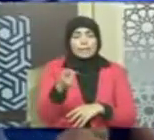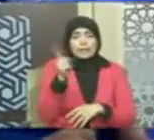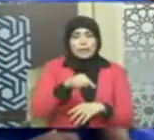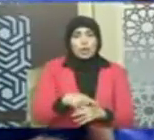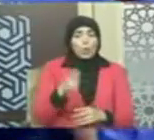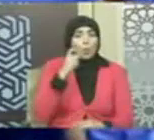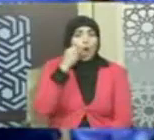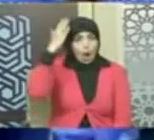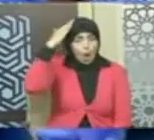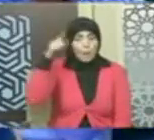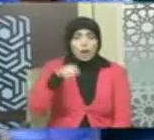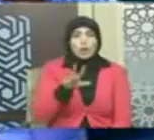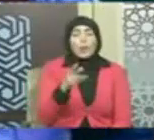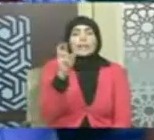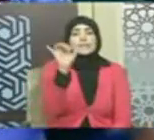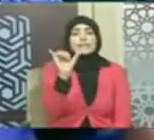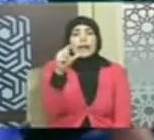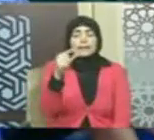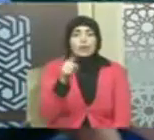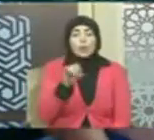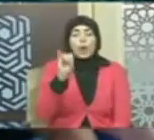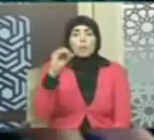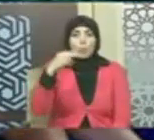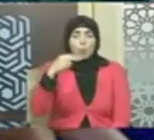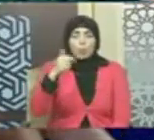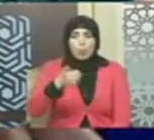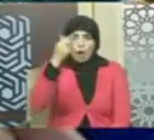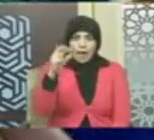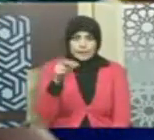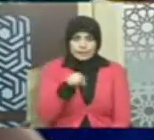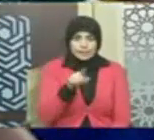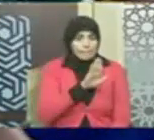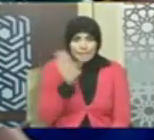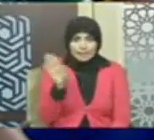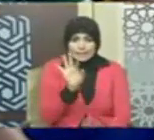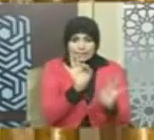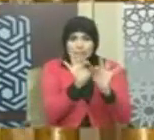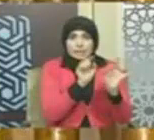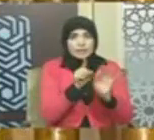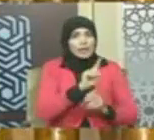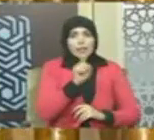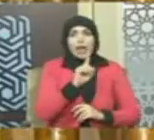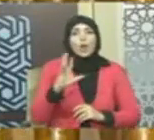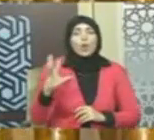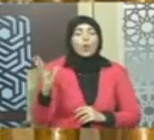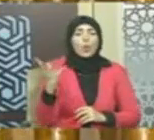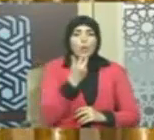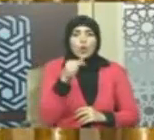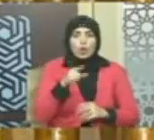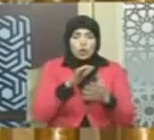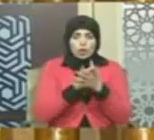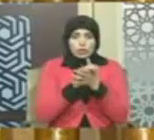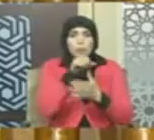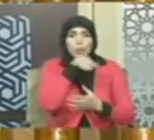وأبي وزيد بن ثابت، فكما تحدثنا عن طرف أو جانب من